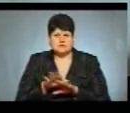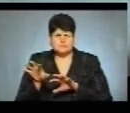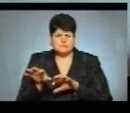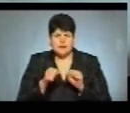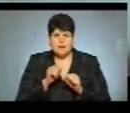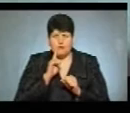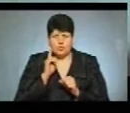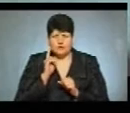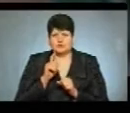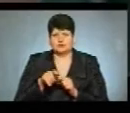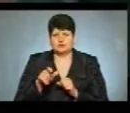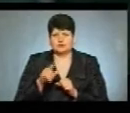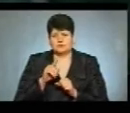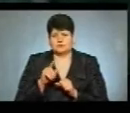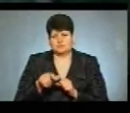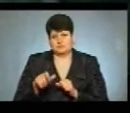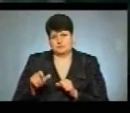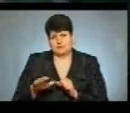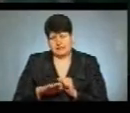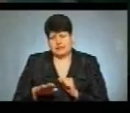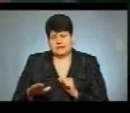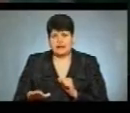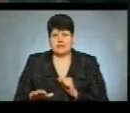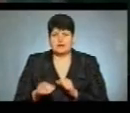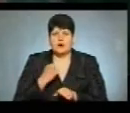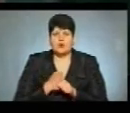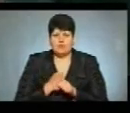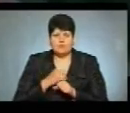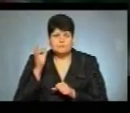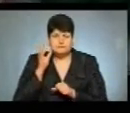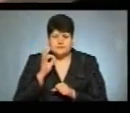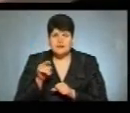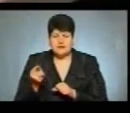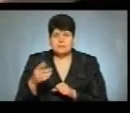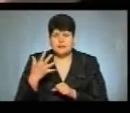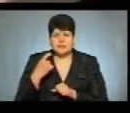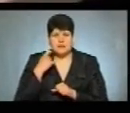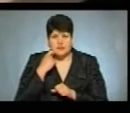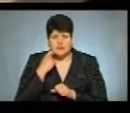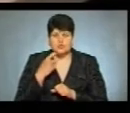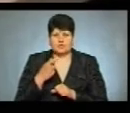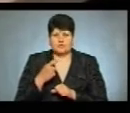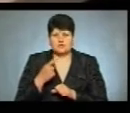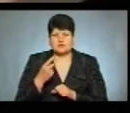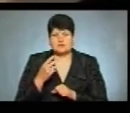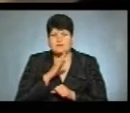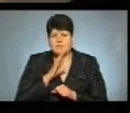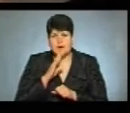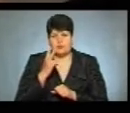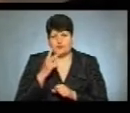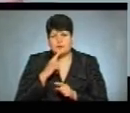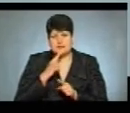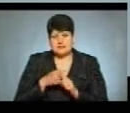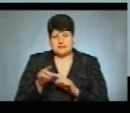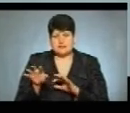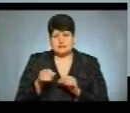на каторжні роботи до Рейху. Її 5-річною дитиною разом із мамою та двома сестрами вивезли до німецького міста